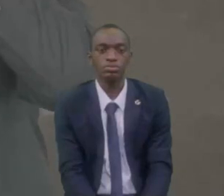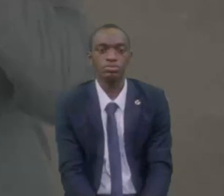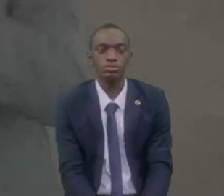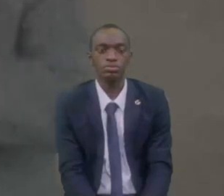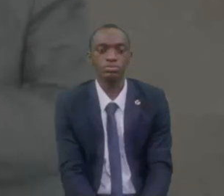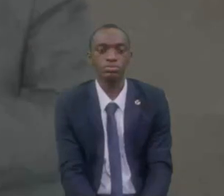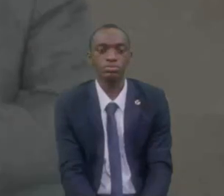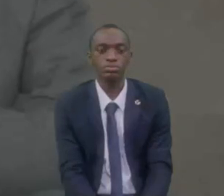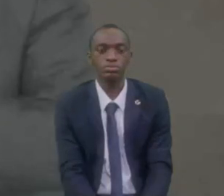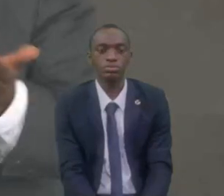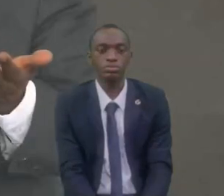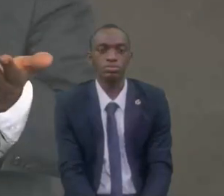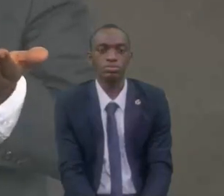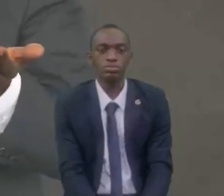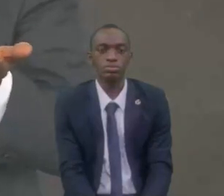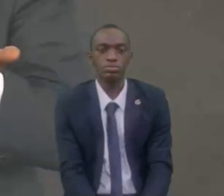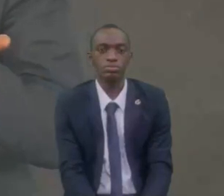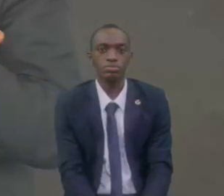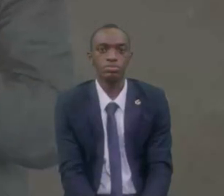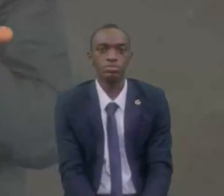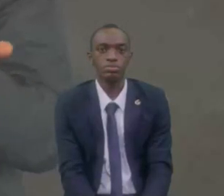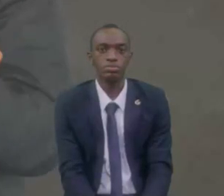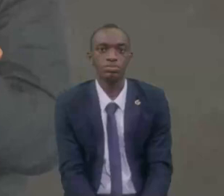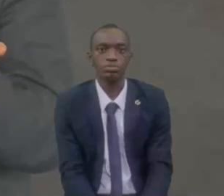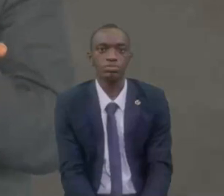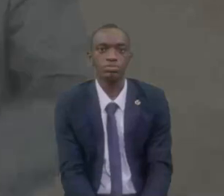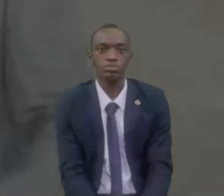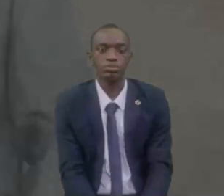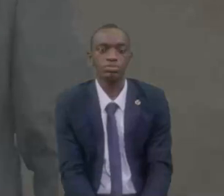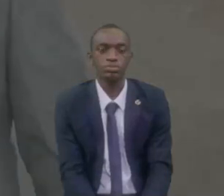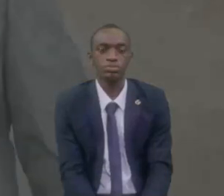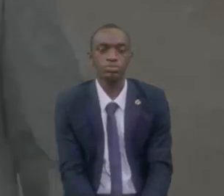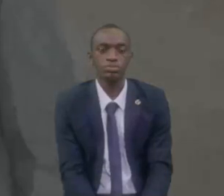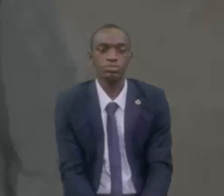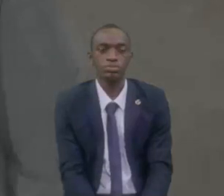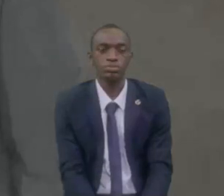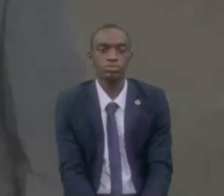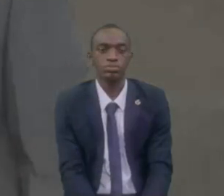car nous avons parlé contre l'Éternel et contre toi.